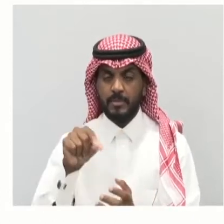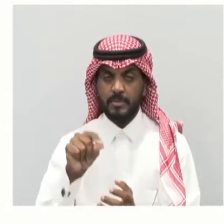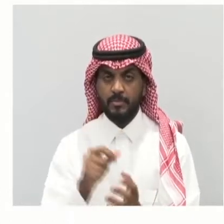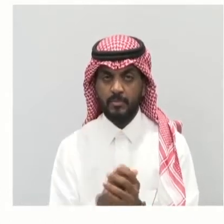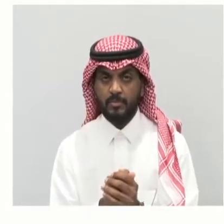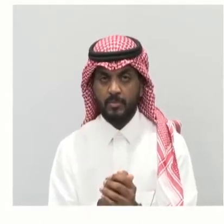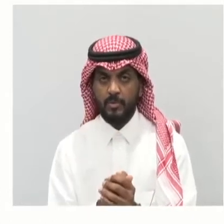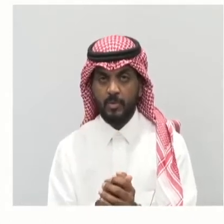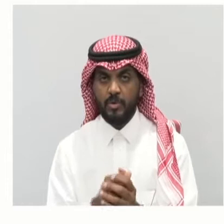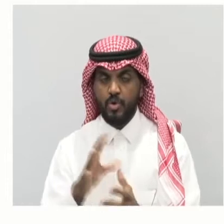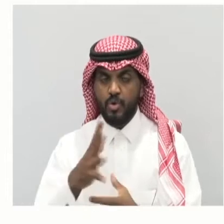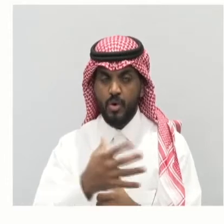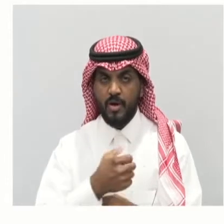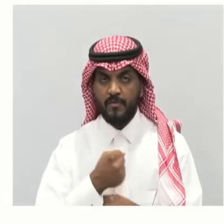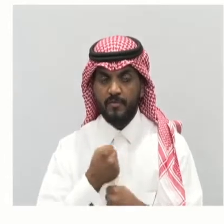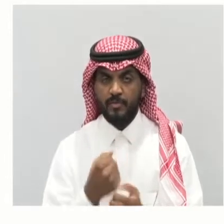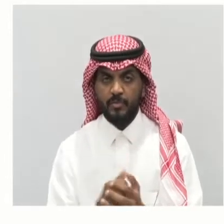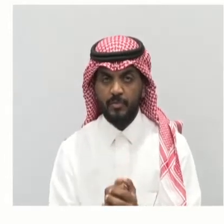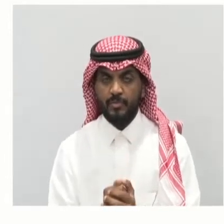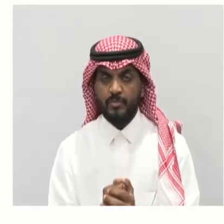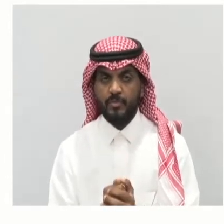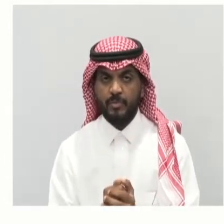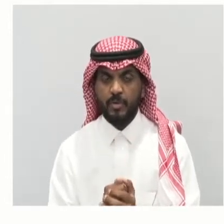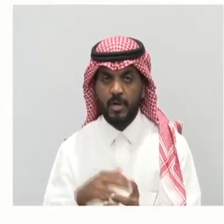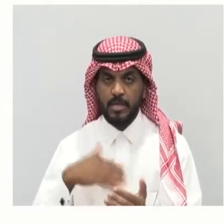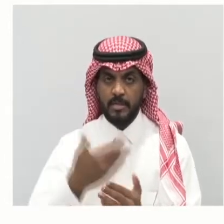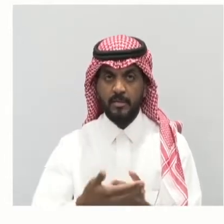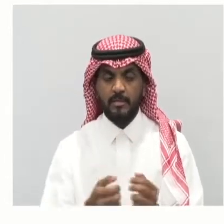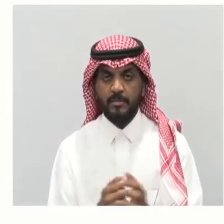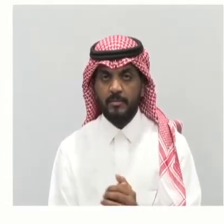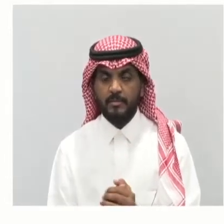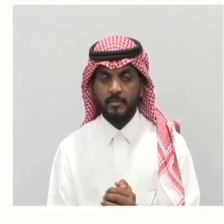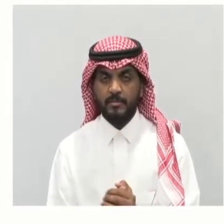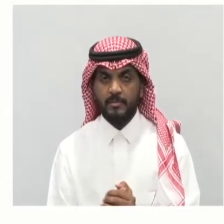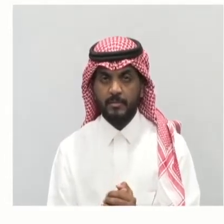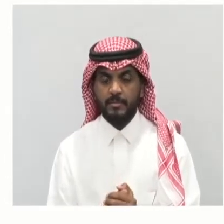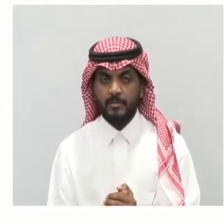أحسنتم. يحافظون، أحسنتم. أيضا